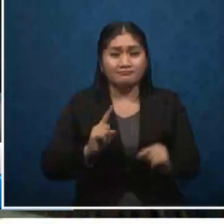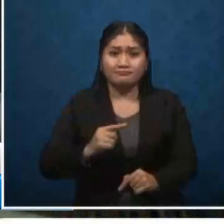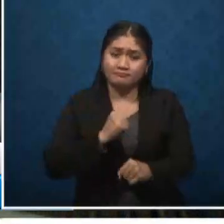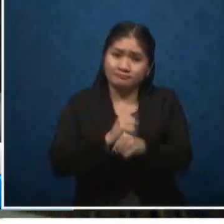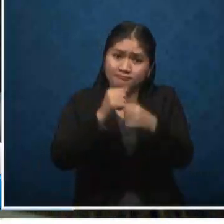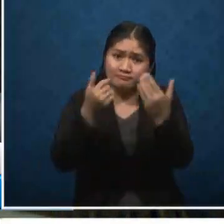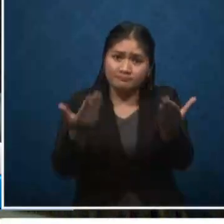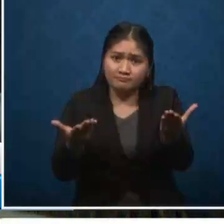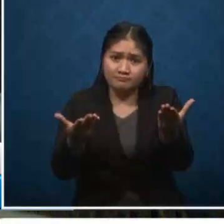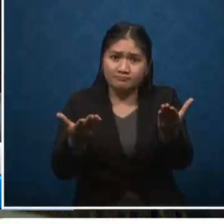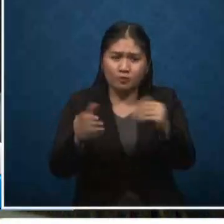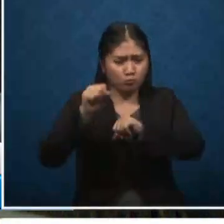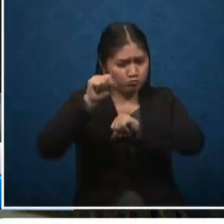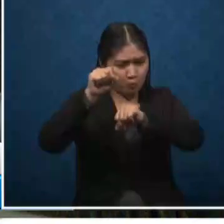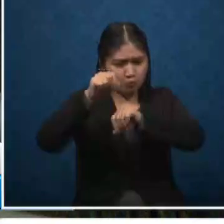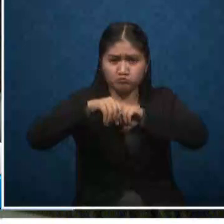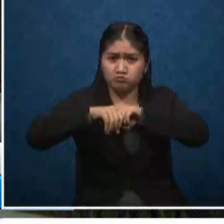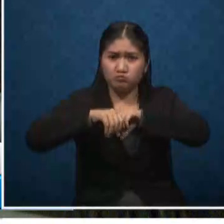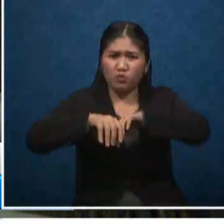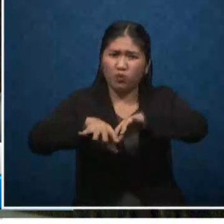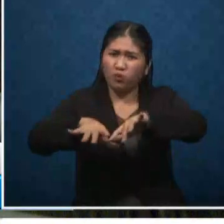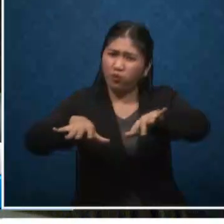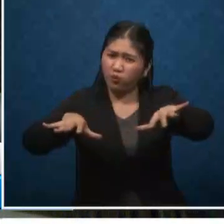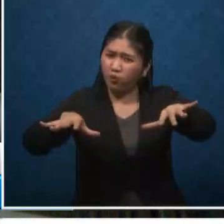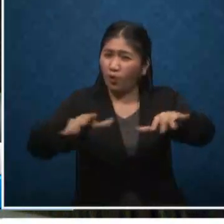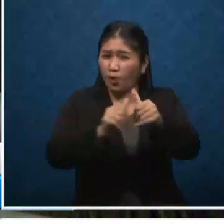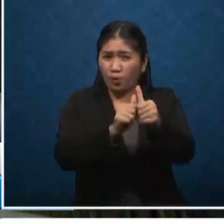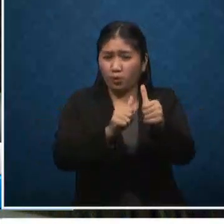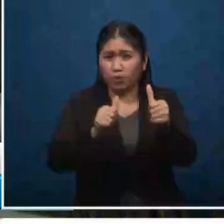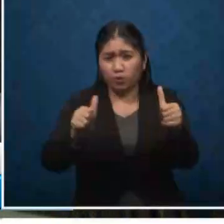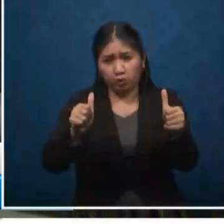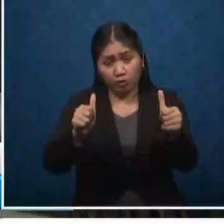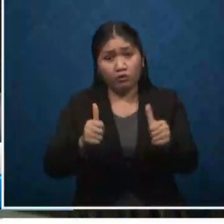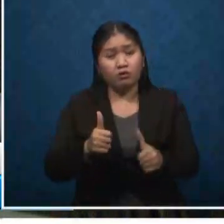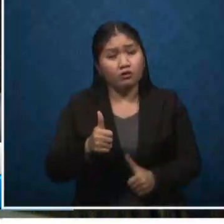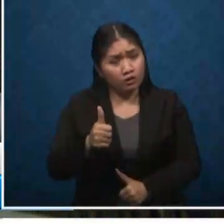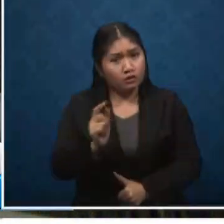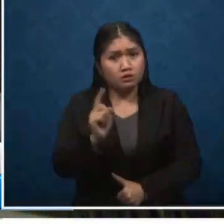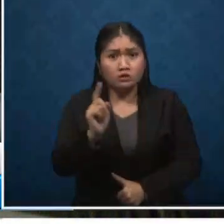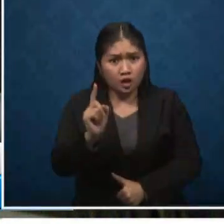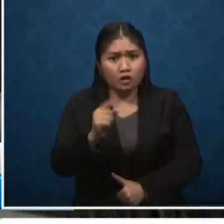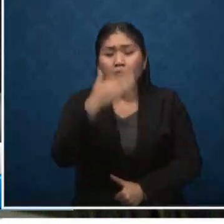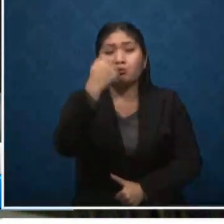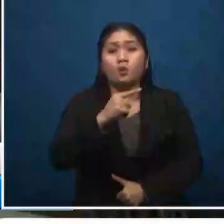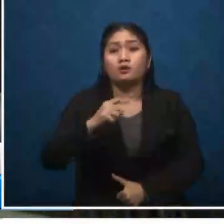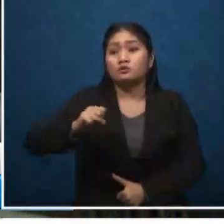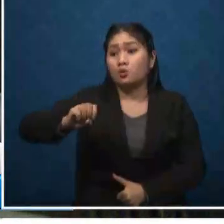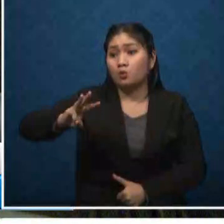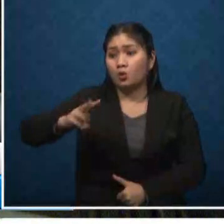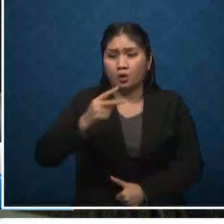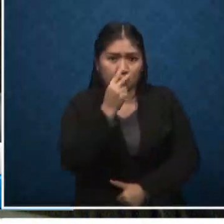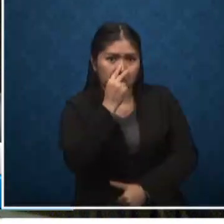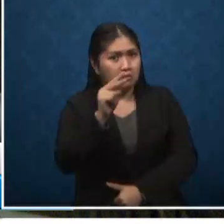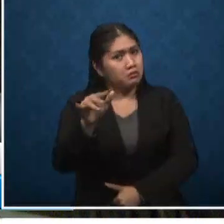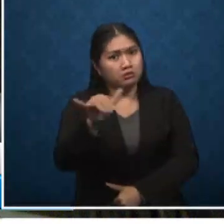มันจะเผยแพร่นะเนื้อหาดีๆเหล่านี้เนี่ยไปเนี่ยเพราะสมาชิกวุฒิสภาไม่เคยดูนะเรื่องนี้เ